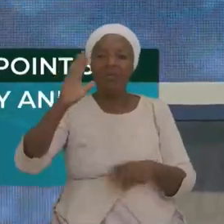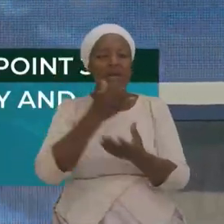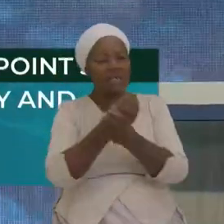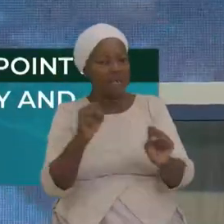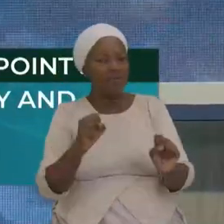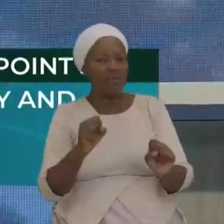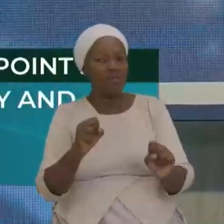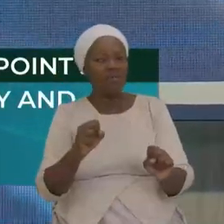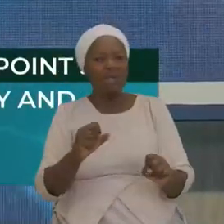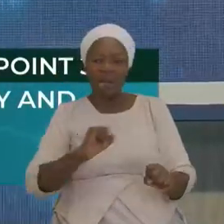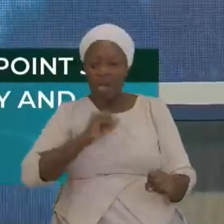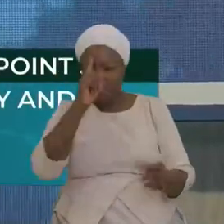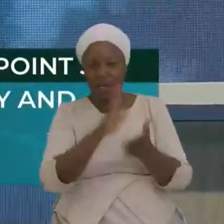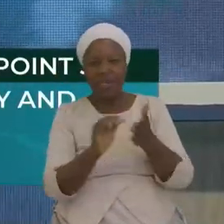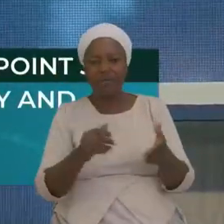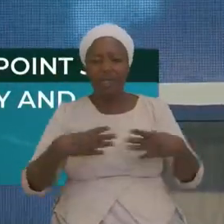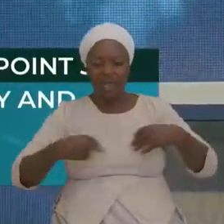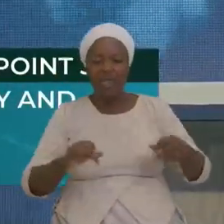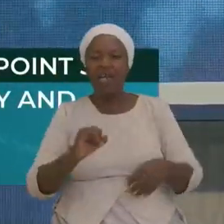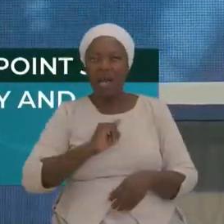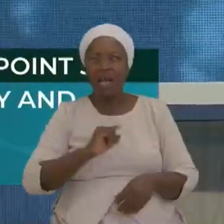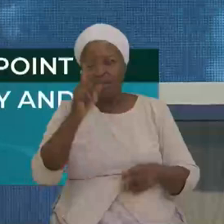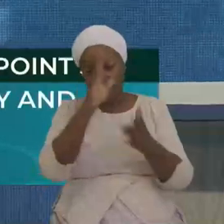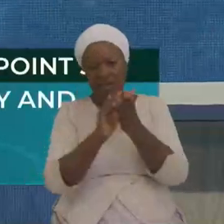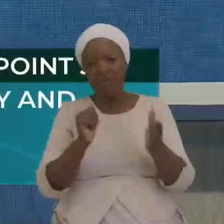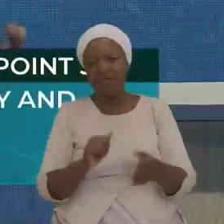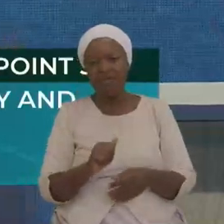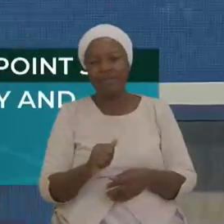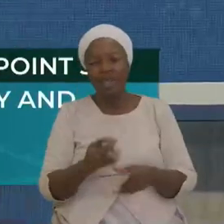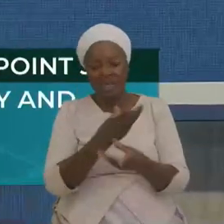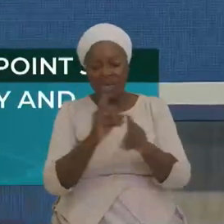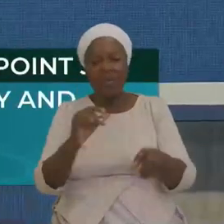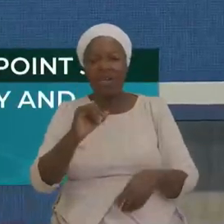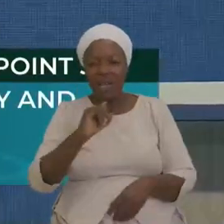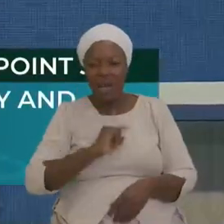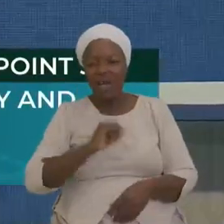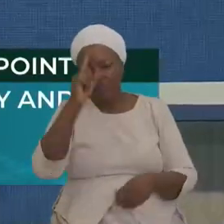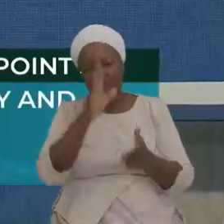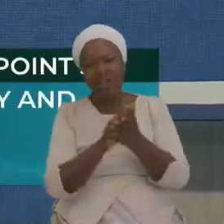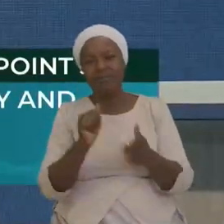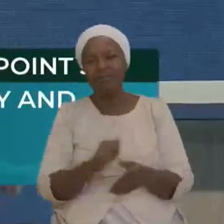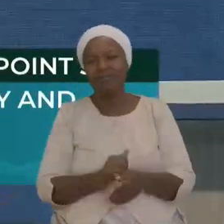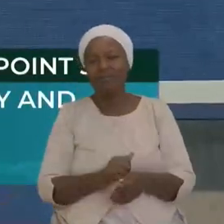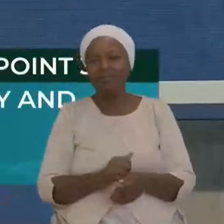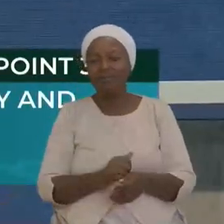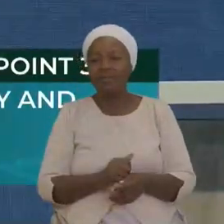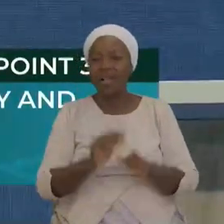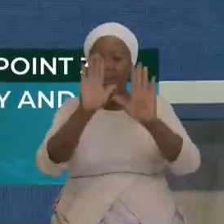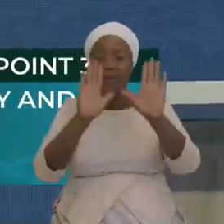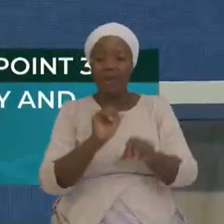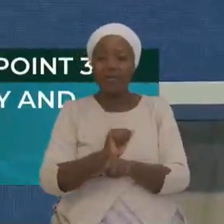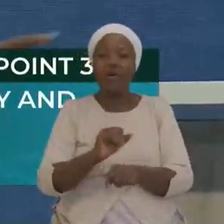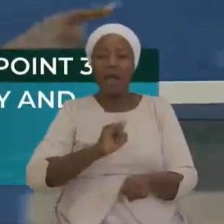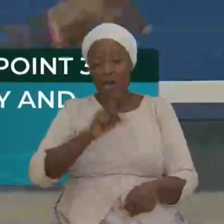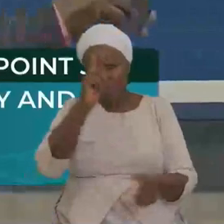Le salut, j'ai cru. La guérison, je crois. La délivrance, je crois.